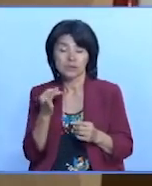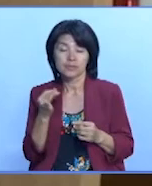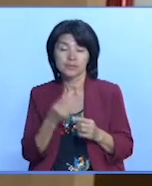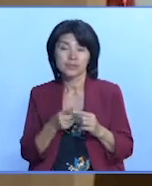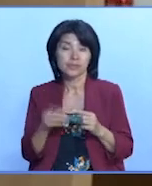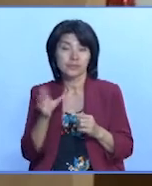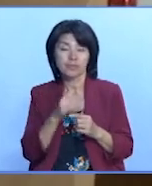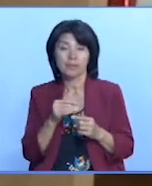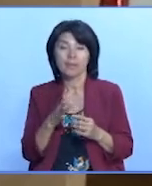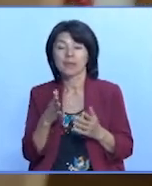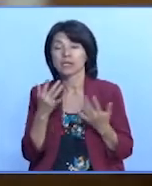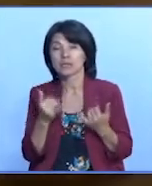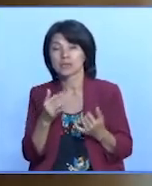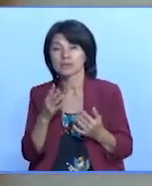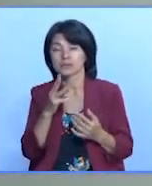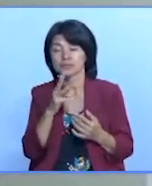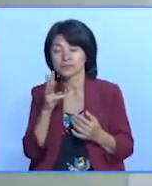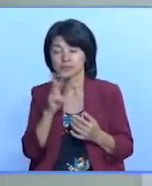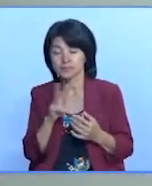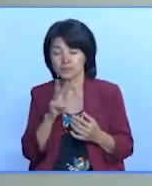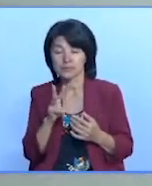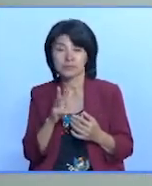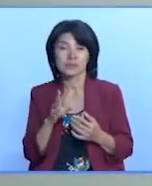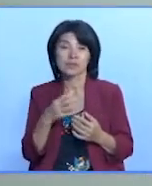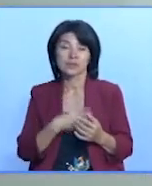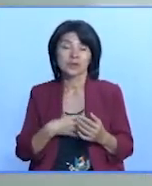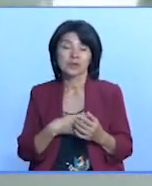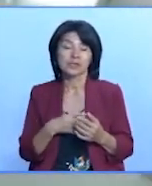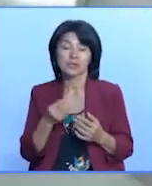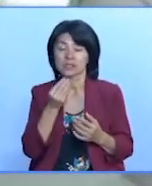и носа. Как минимум за 3 часа до тестирования важно не есть и